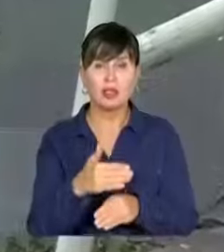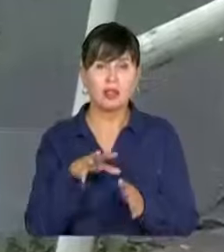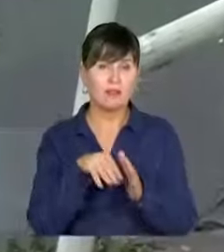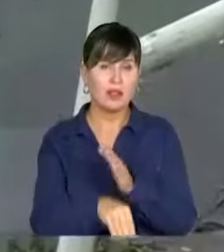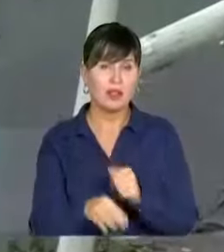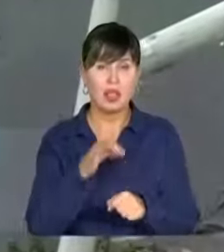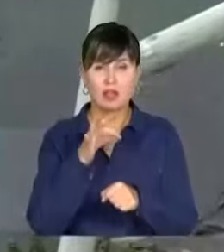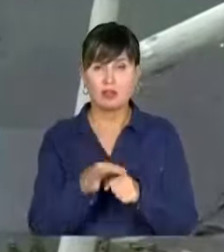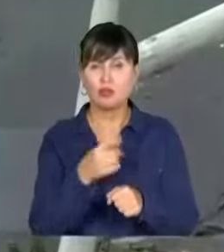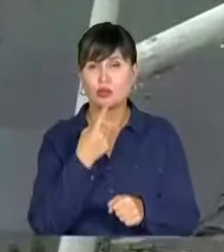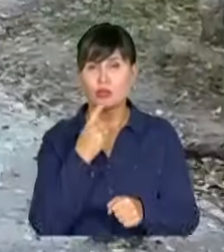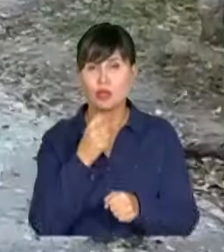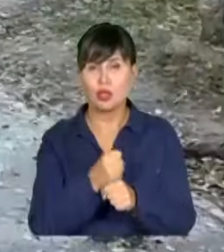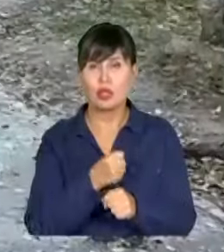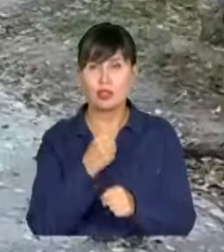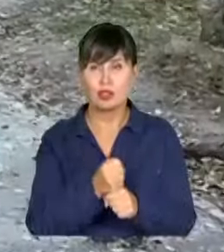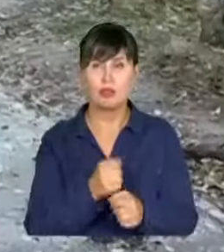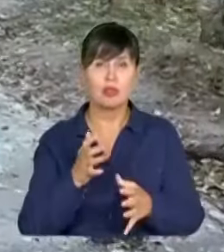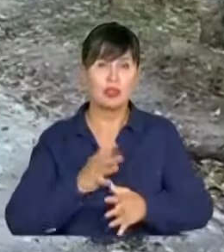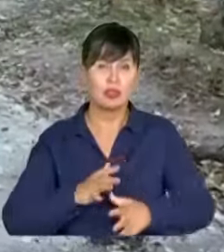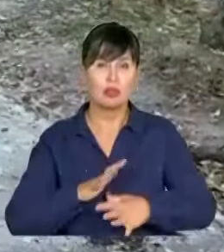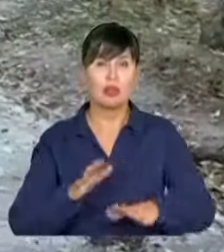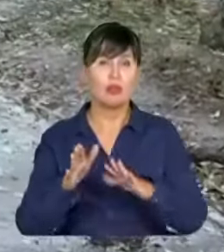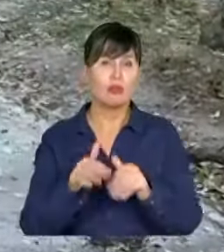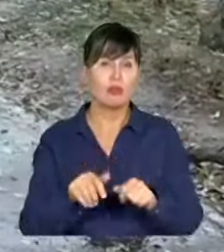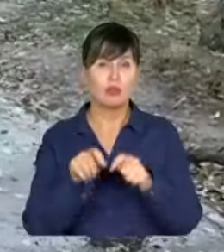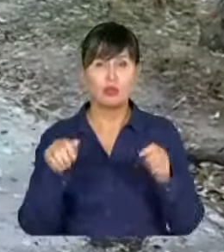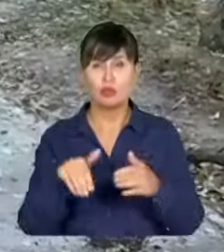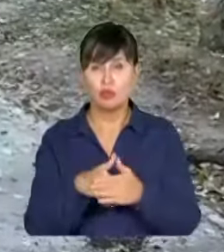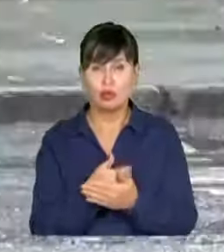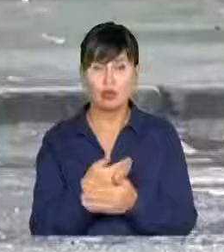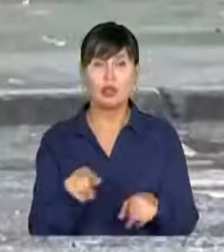ответили. Затруднились. Разработчики надеются, что после введения новшеств